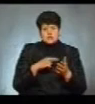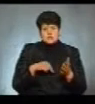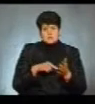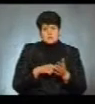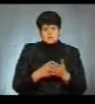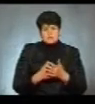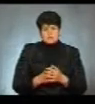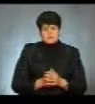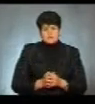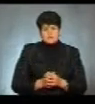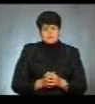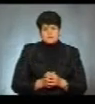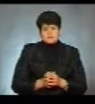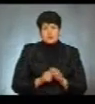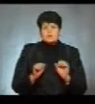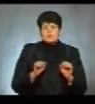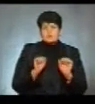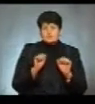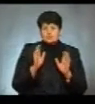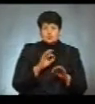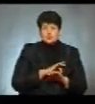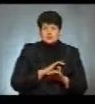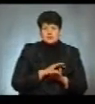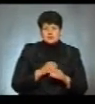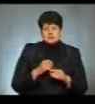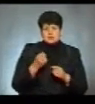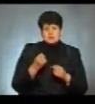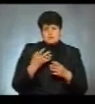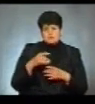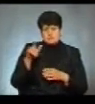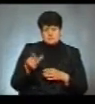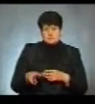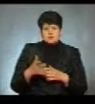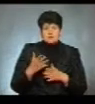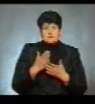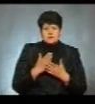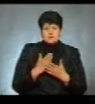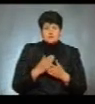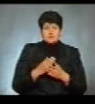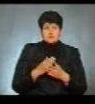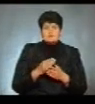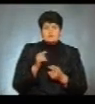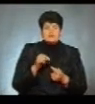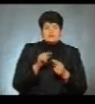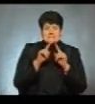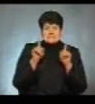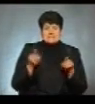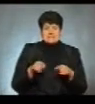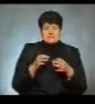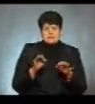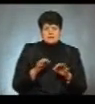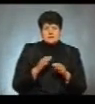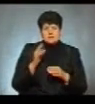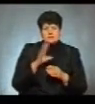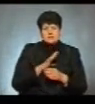і так далі. Управителі можуть бути як юридичні, так і фізичні особи, які мають відповідний сертифікат, які пройшли навчання